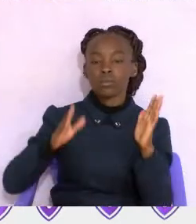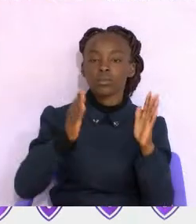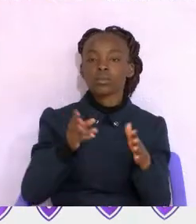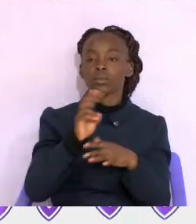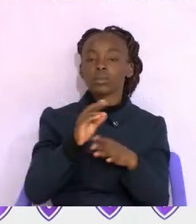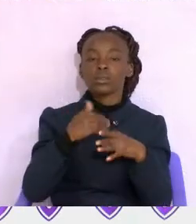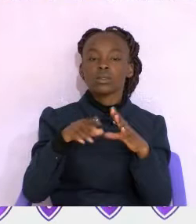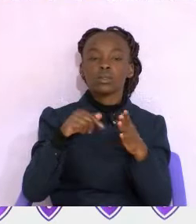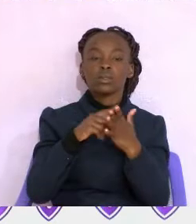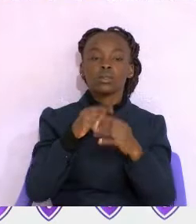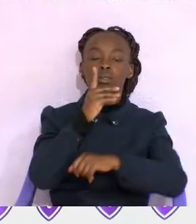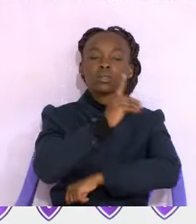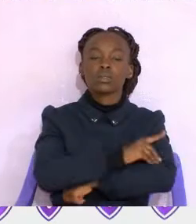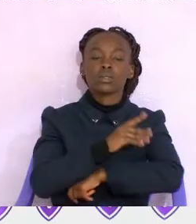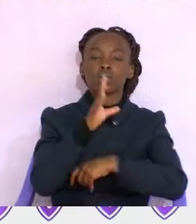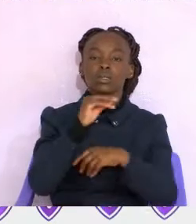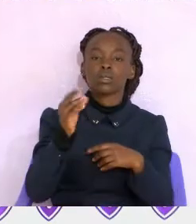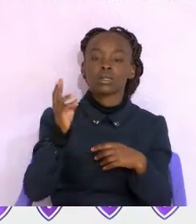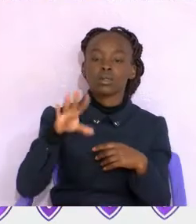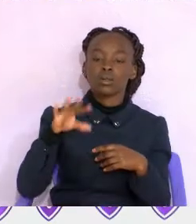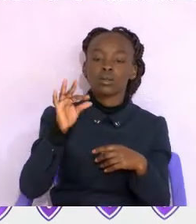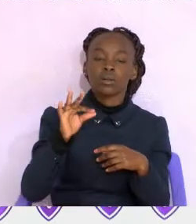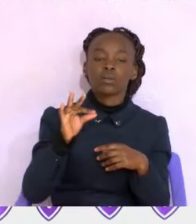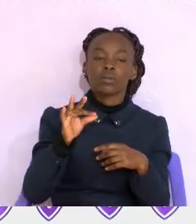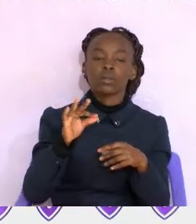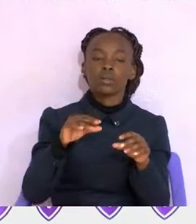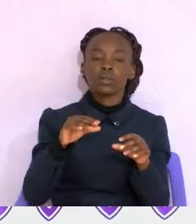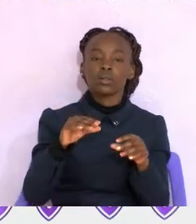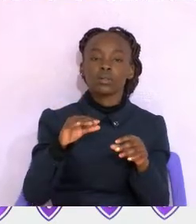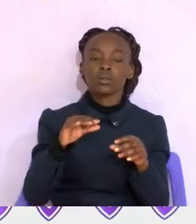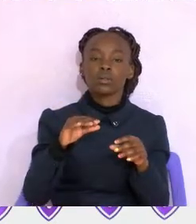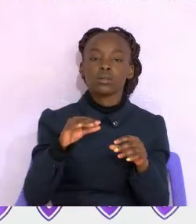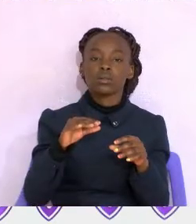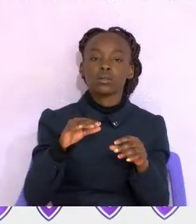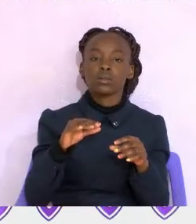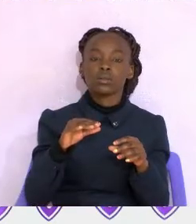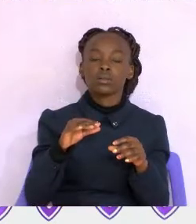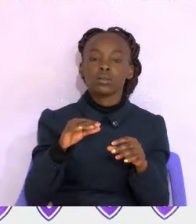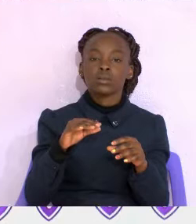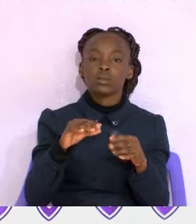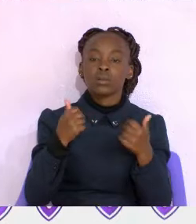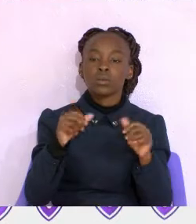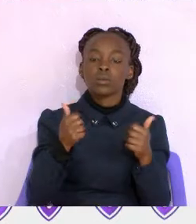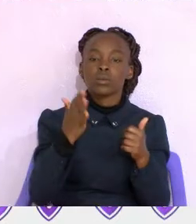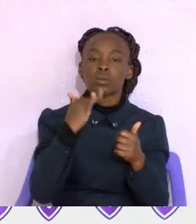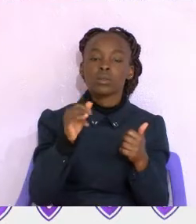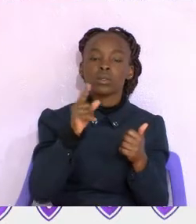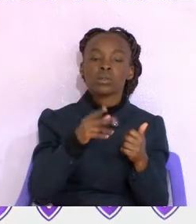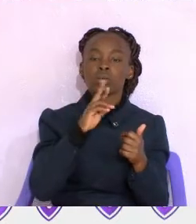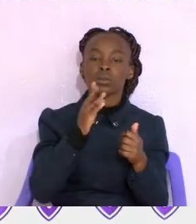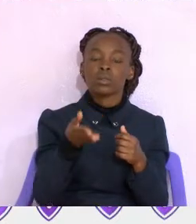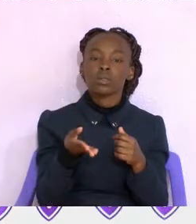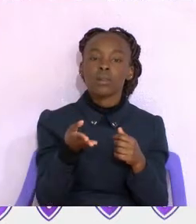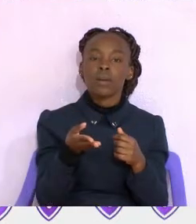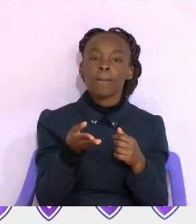kama hayo. Na kwamba kukapatikane na afueni kwa sababu uko pale. Kukapatikane na afueni kwa sababu uko katikati ya moja ya watu wale kwa